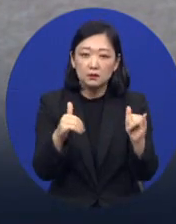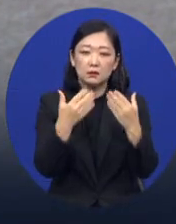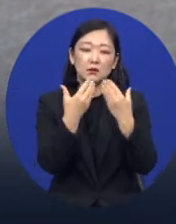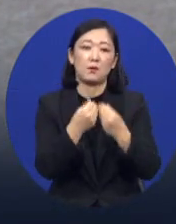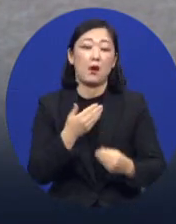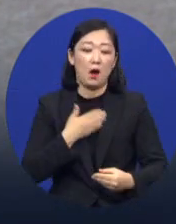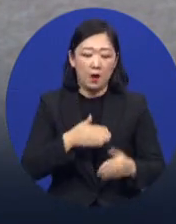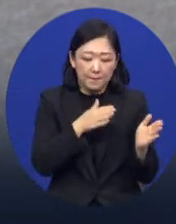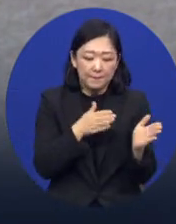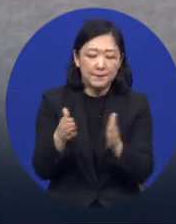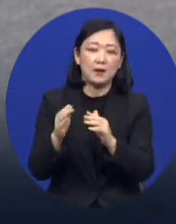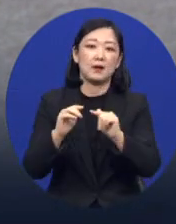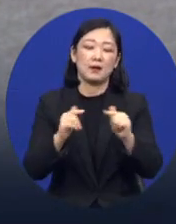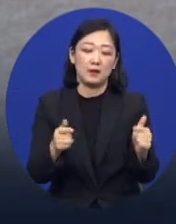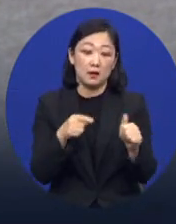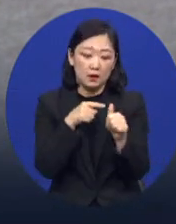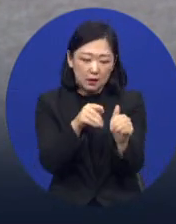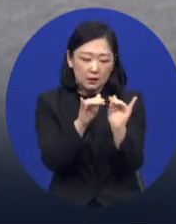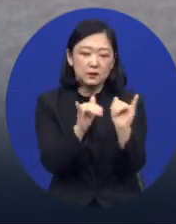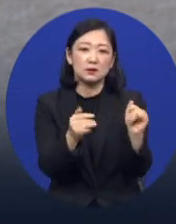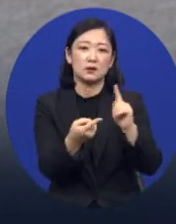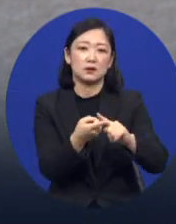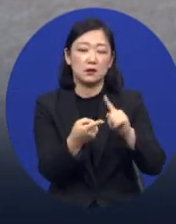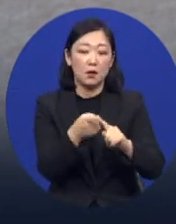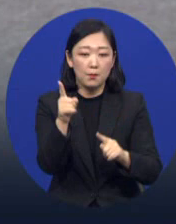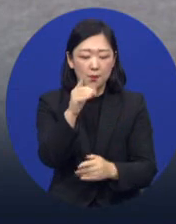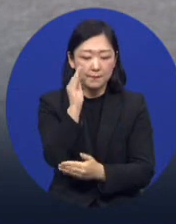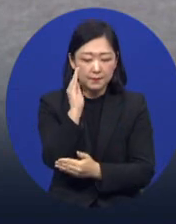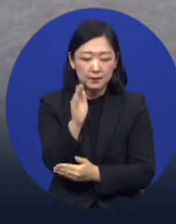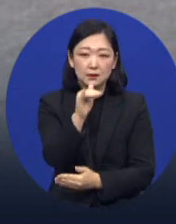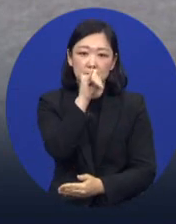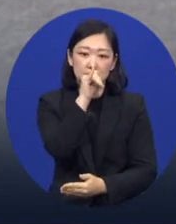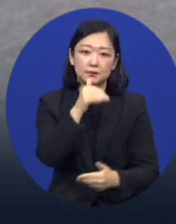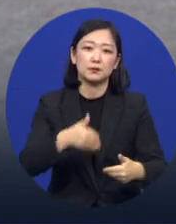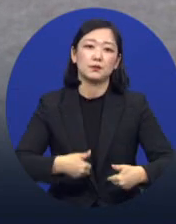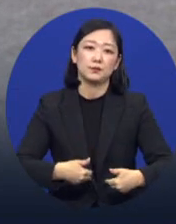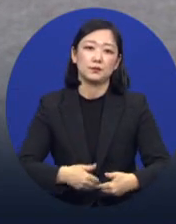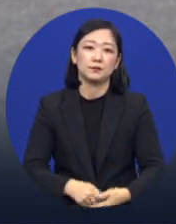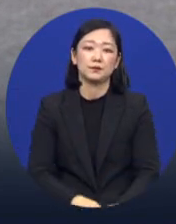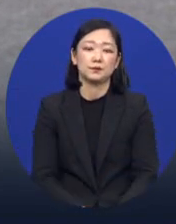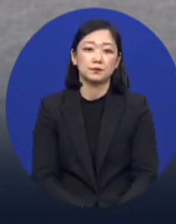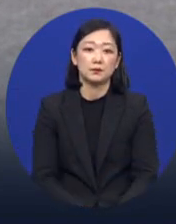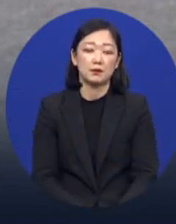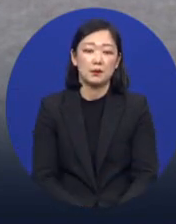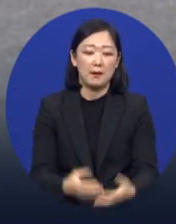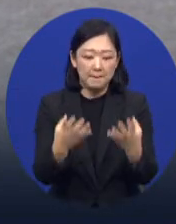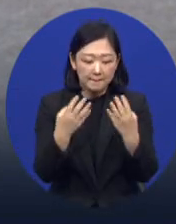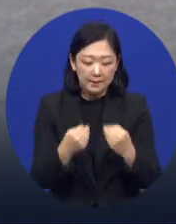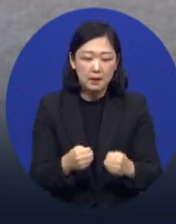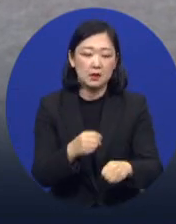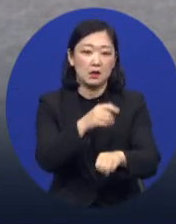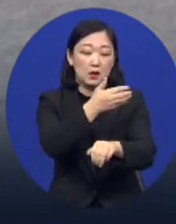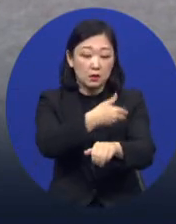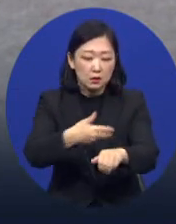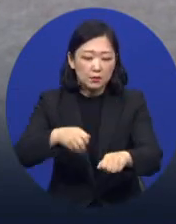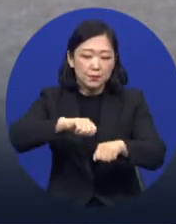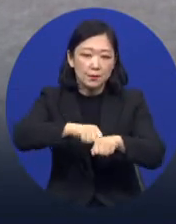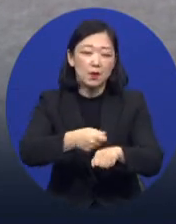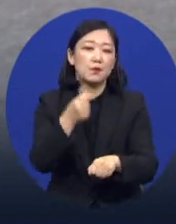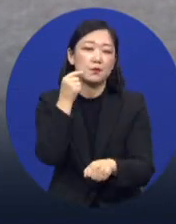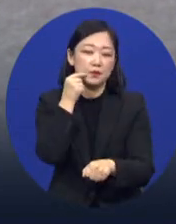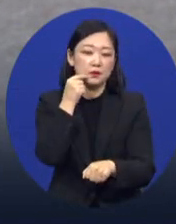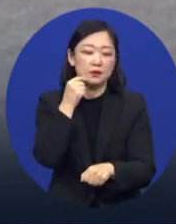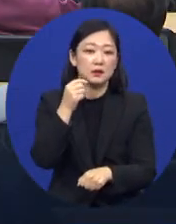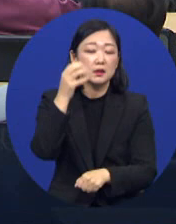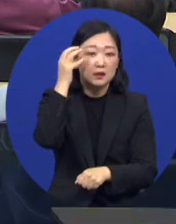알고 넘어가는 것들이 아니라 가해자에 대해서 뭔가 얘기가 있어야 될 거 아닙니까? 많은 시간이 흘러서 처벌을 못한 자 할지라도